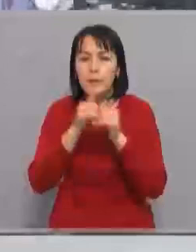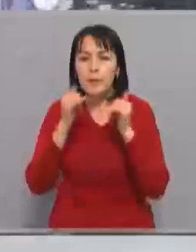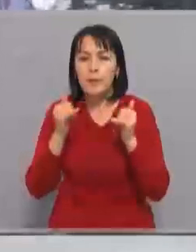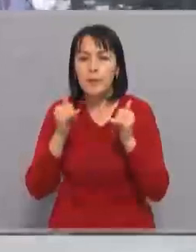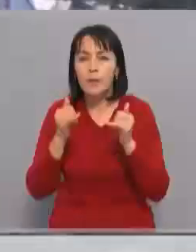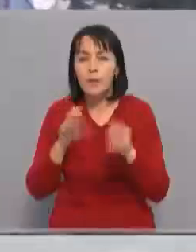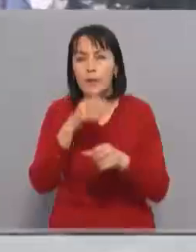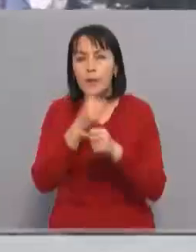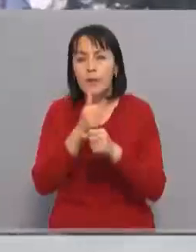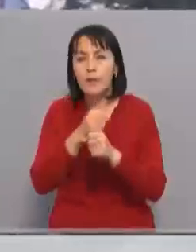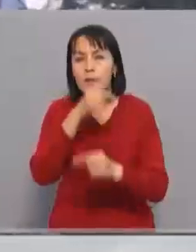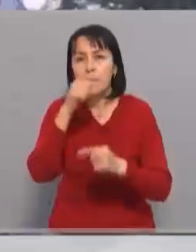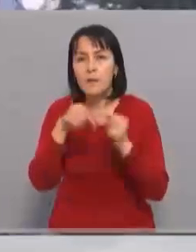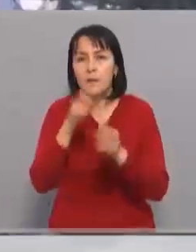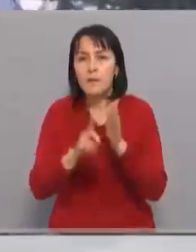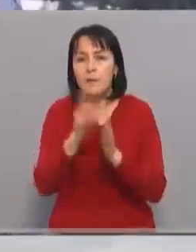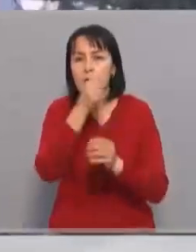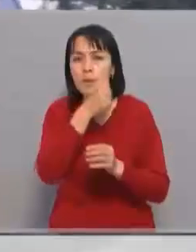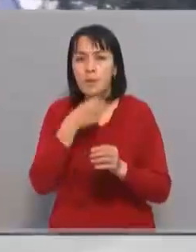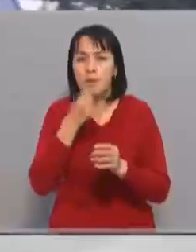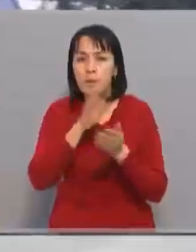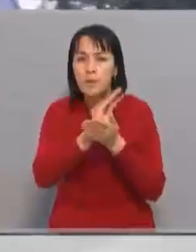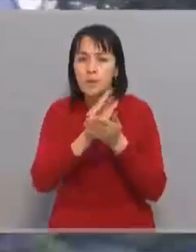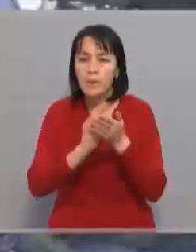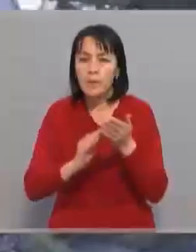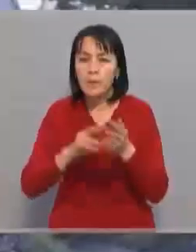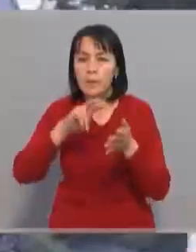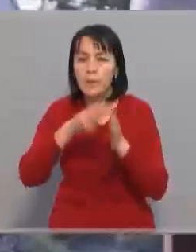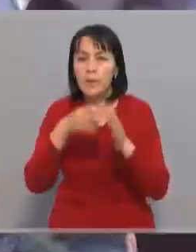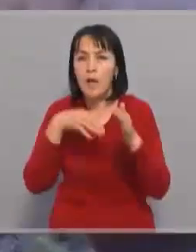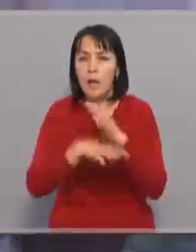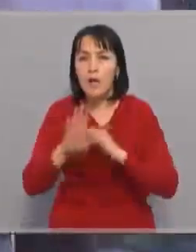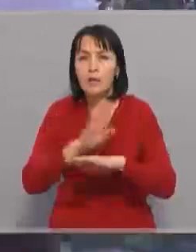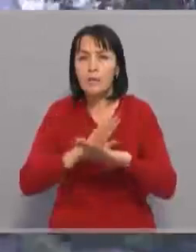болады. Бастысы, кәсіпкерге кірісіңізді жасырмай, кәсіпкер ретінде тіркеліп, салықтан